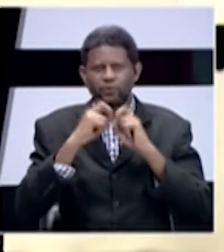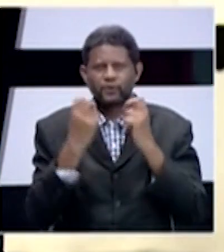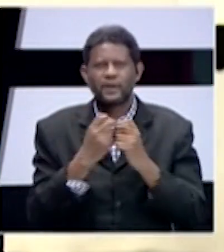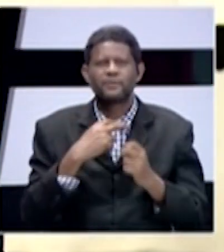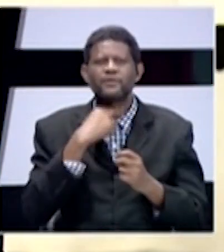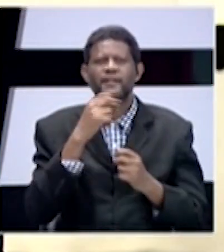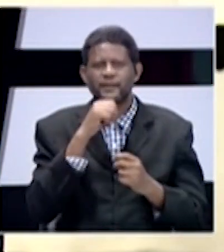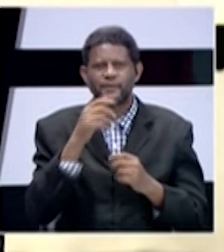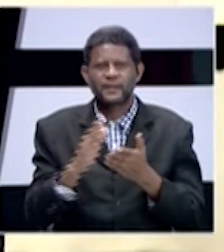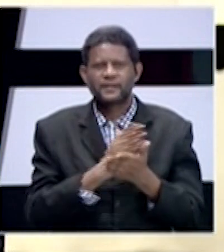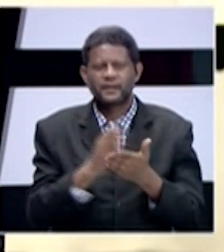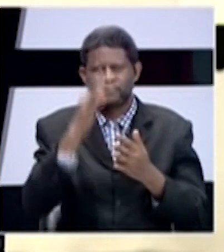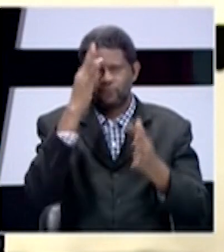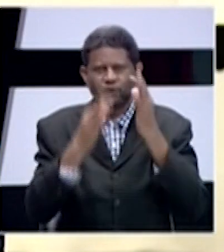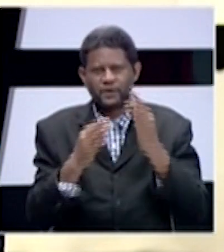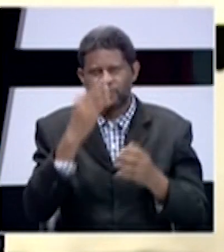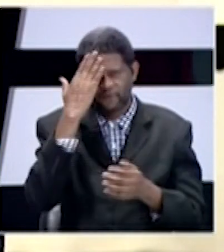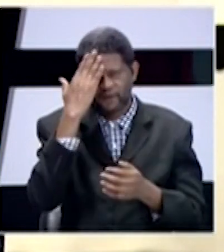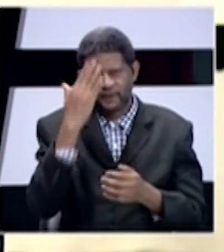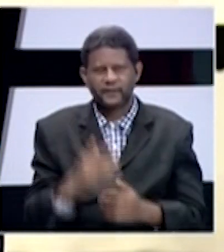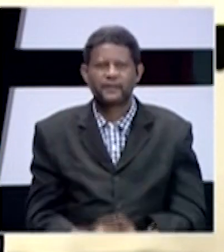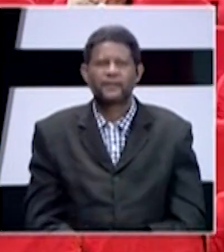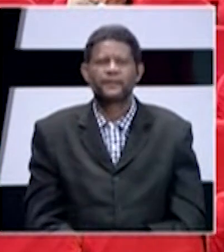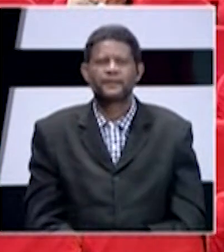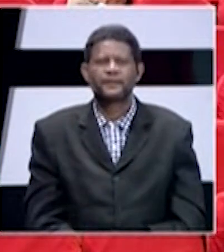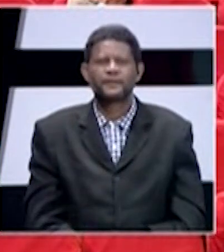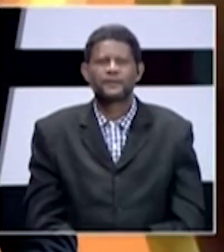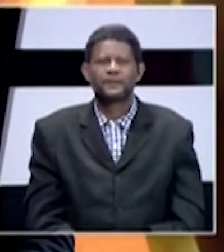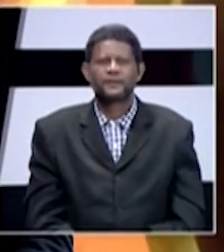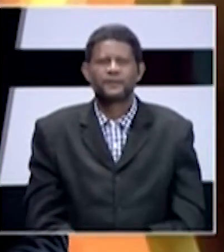ብዘይ ድምፂ ክሳተፍ ምውሳኑ ይፍለጥ